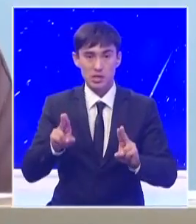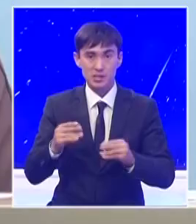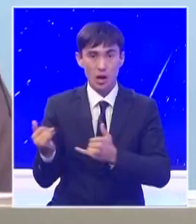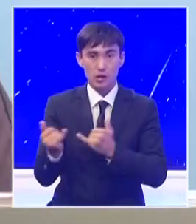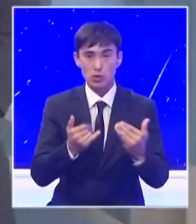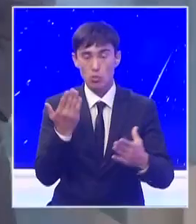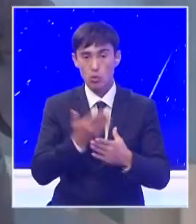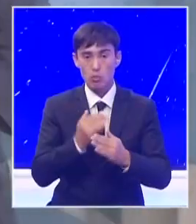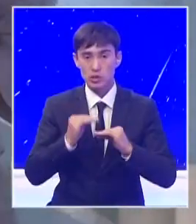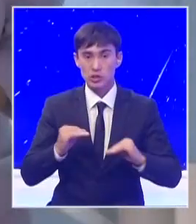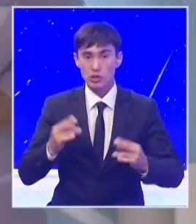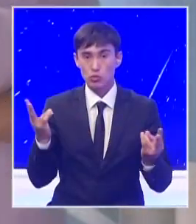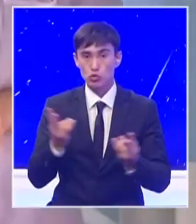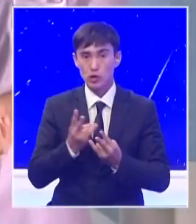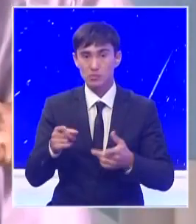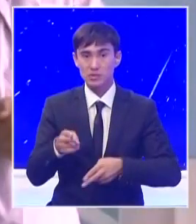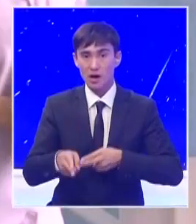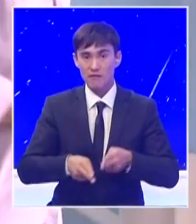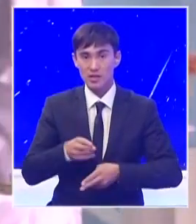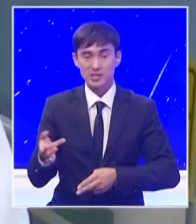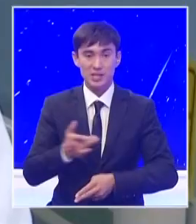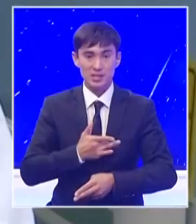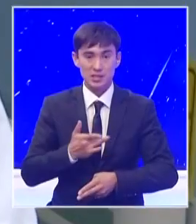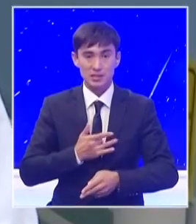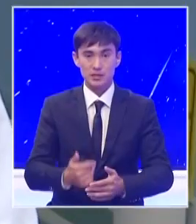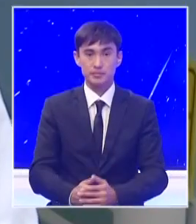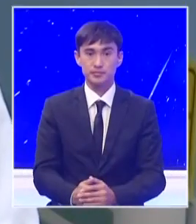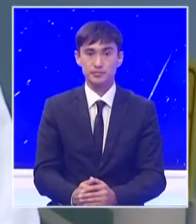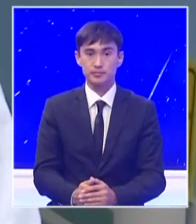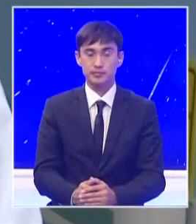оказали помощь детям, нуждающимся в операции на сердце.